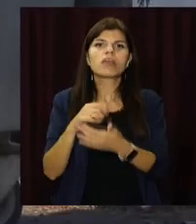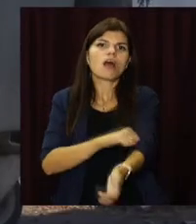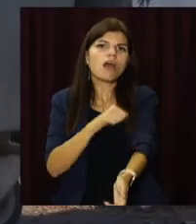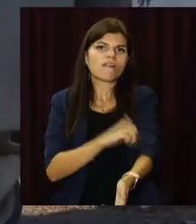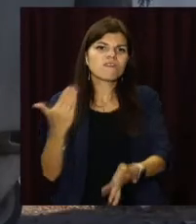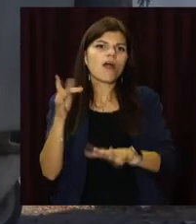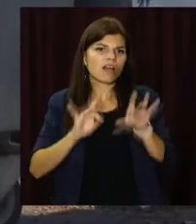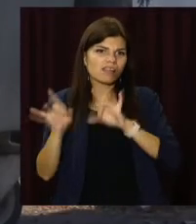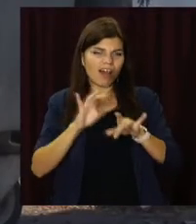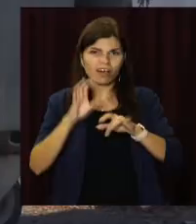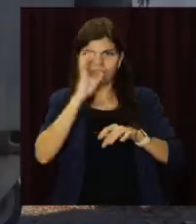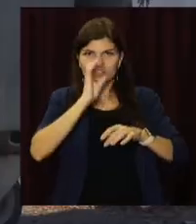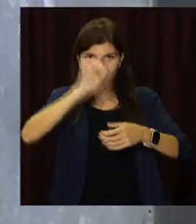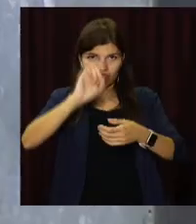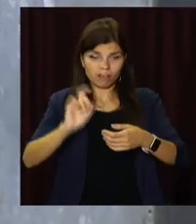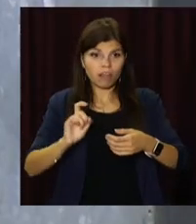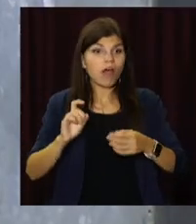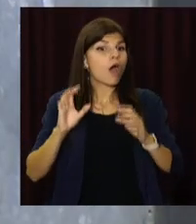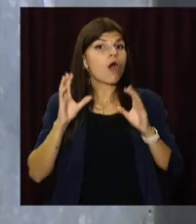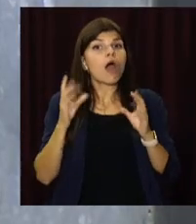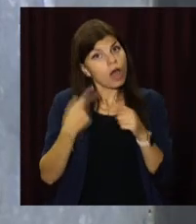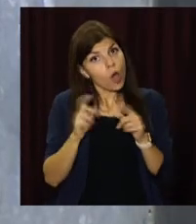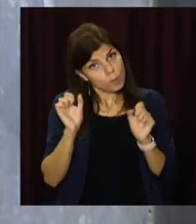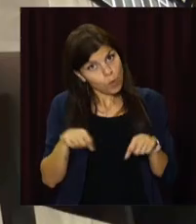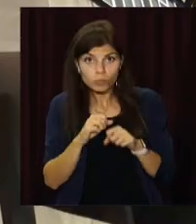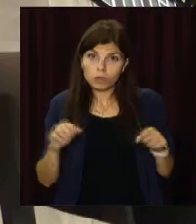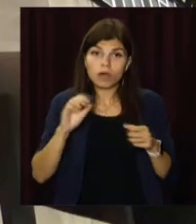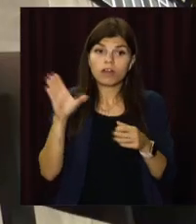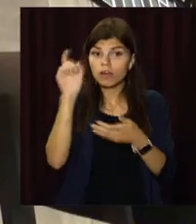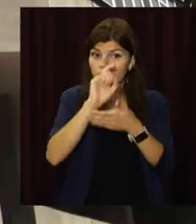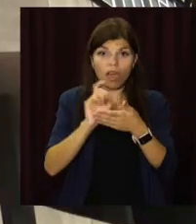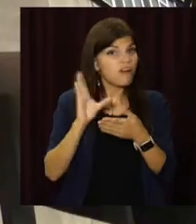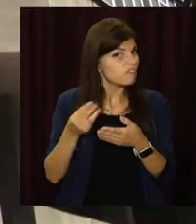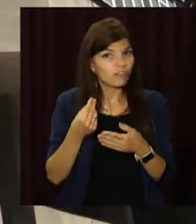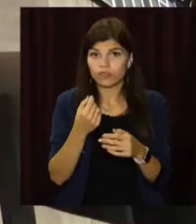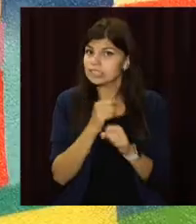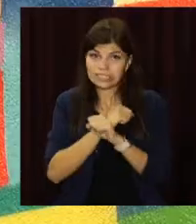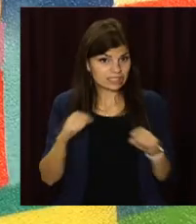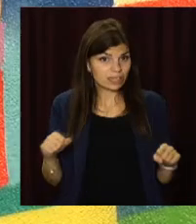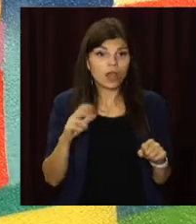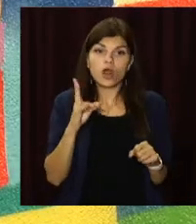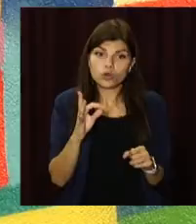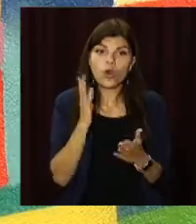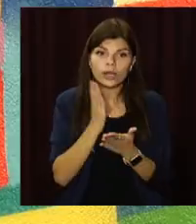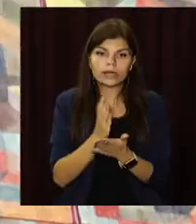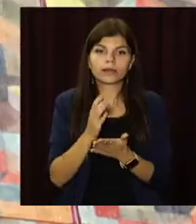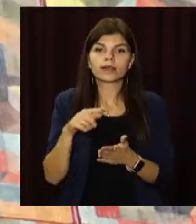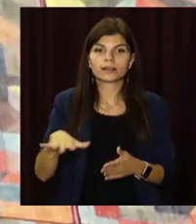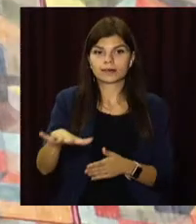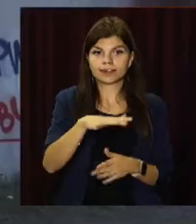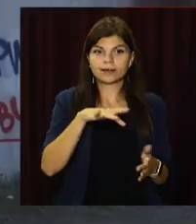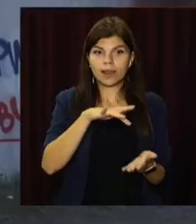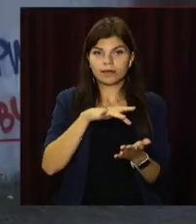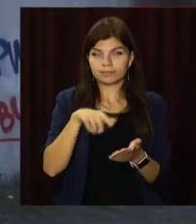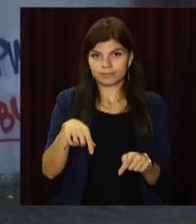Чи легально малювати на вулицях? Це загальновідомий факт. Весь стріт-арт незаконний. Втім, в місті спеціально створили меморандум, щоб